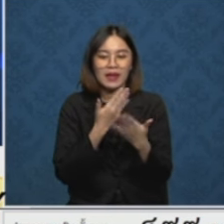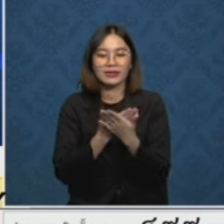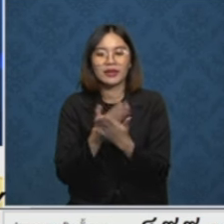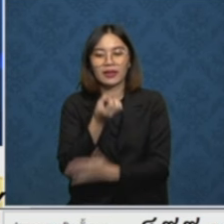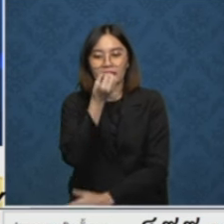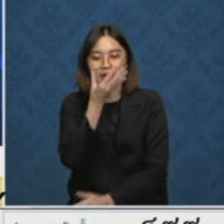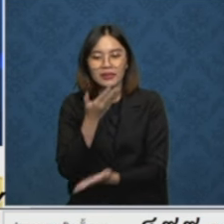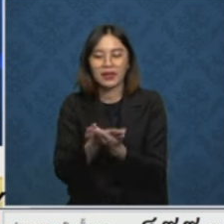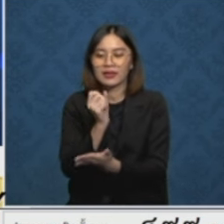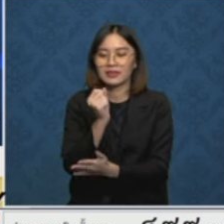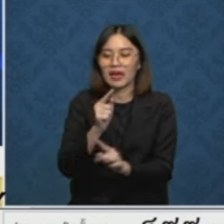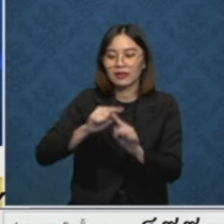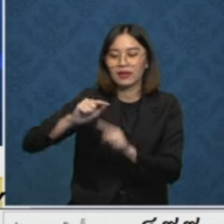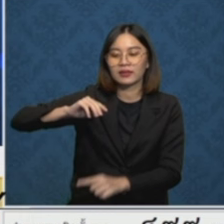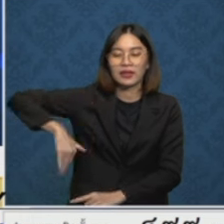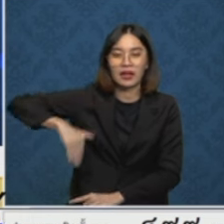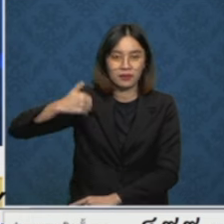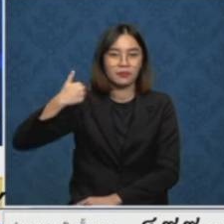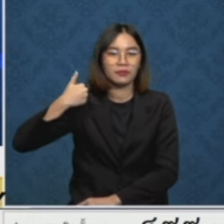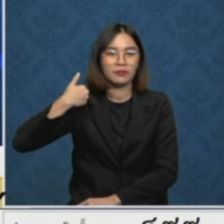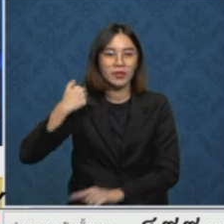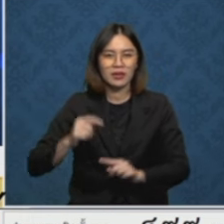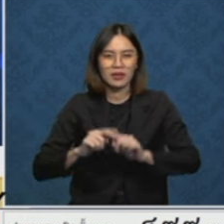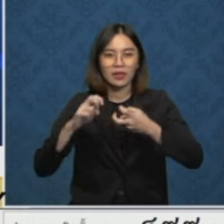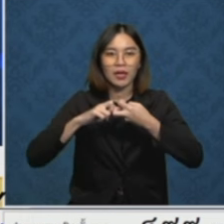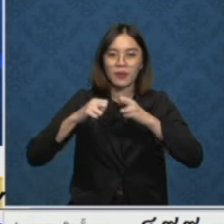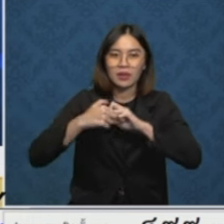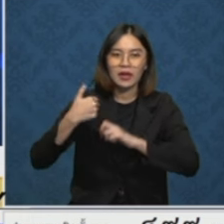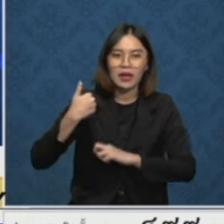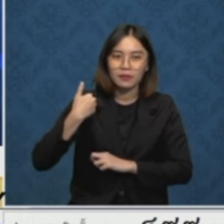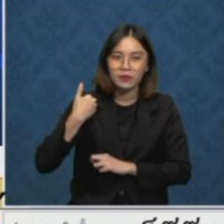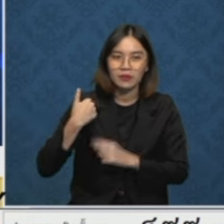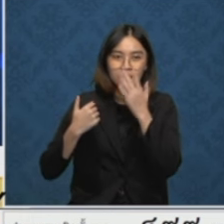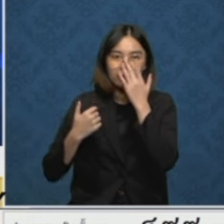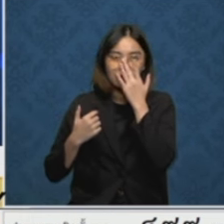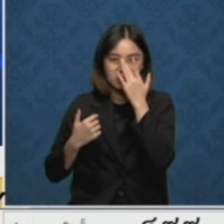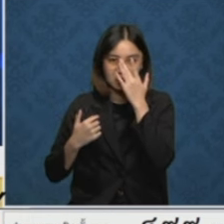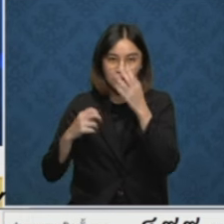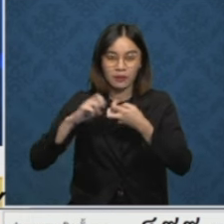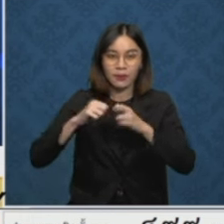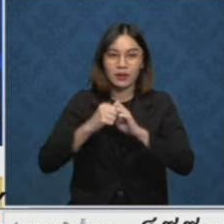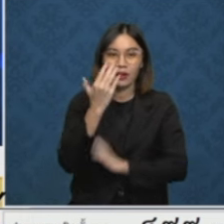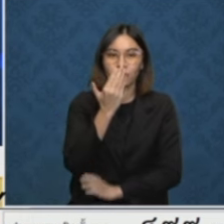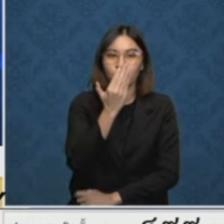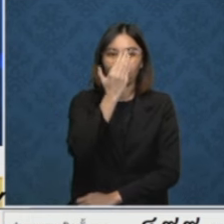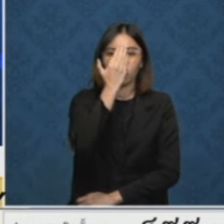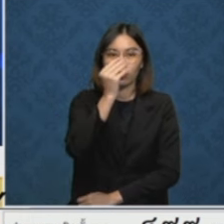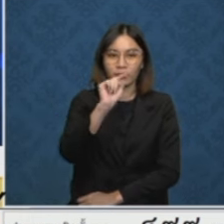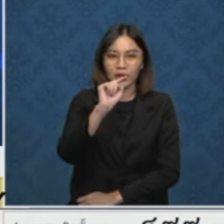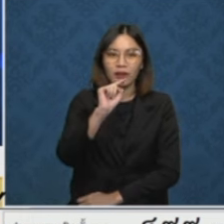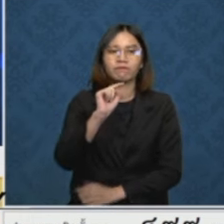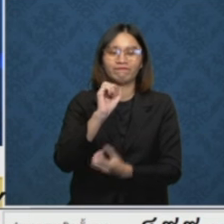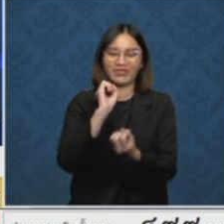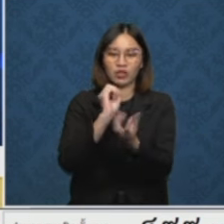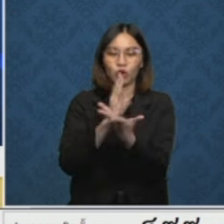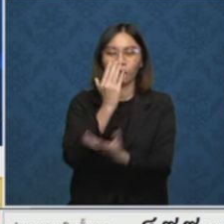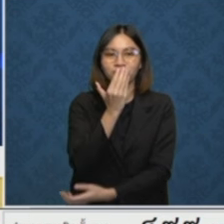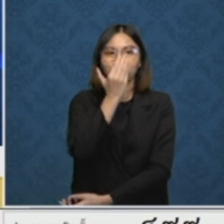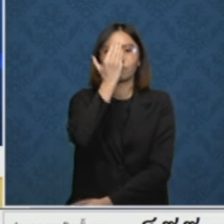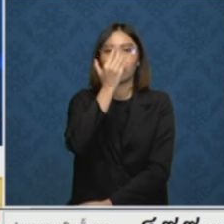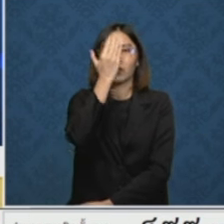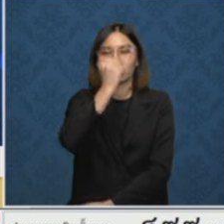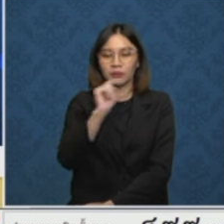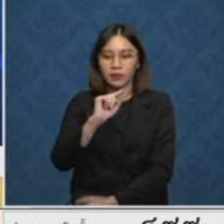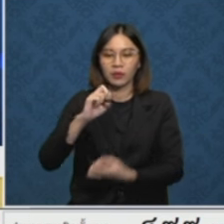ชำระหนี้ตามมานะคะแต่ที่เป็นปัญหามากกว่านั้นก็คือปัญหาเฉพาะหน้าที่มันจะเกิดขึ้นจาก